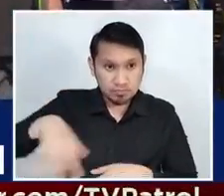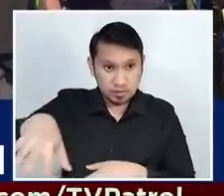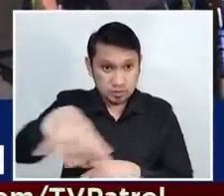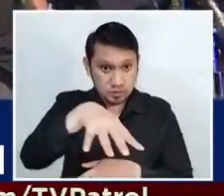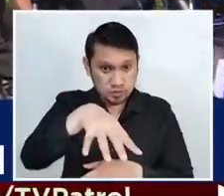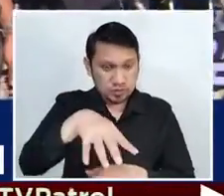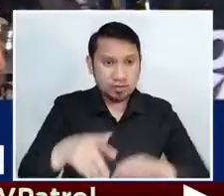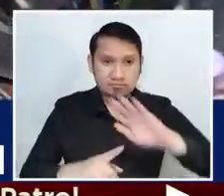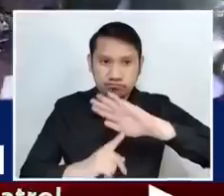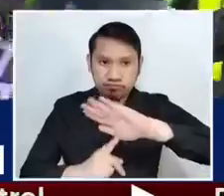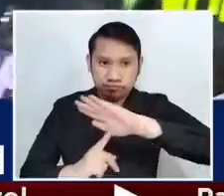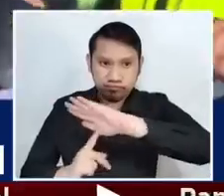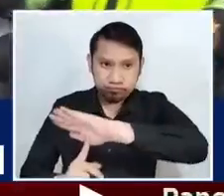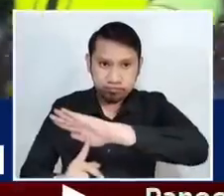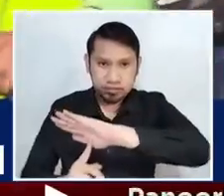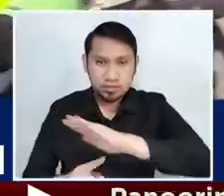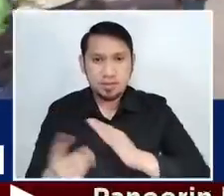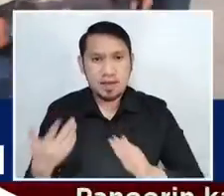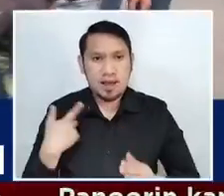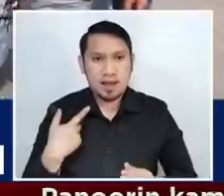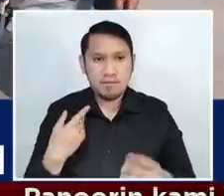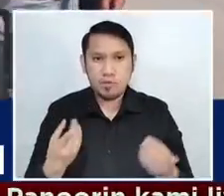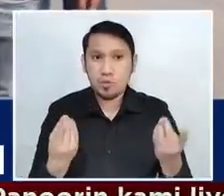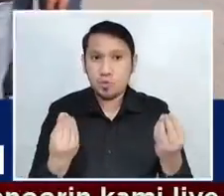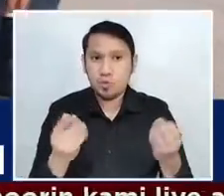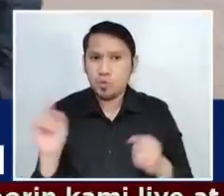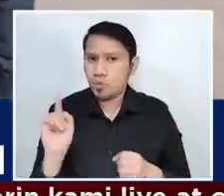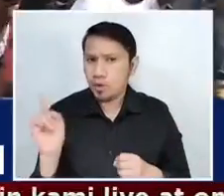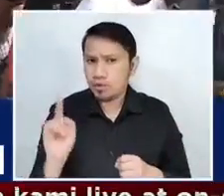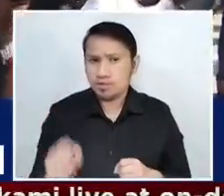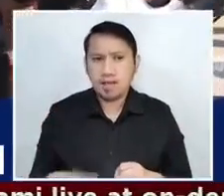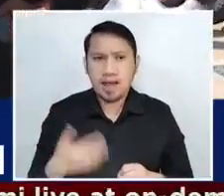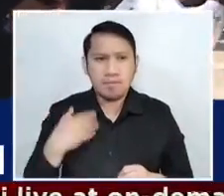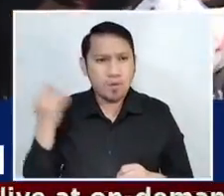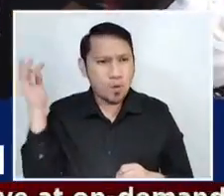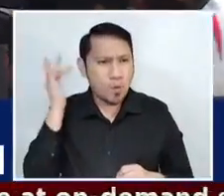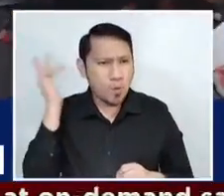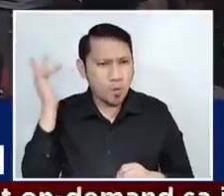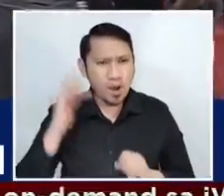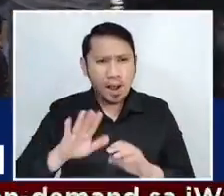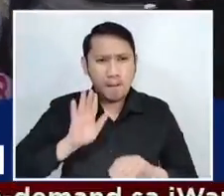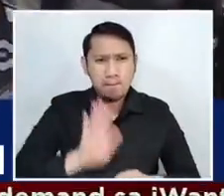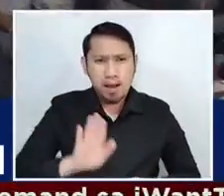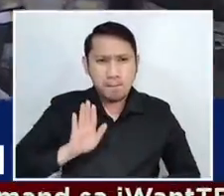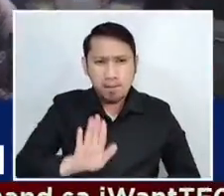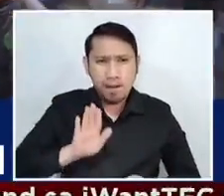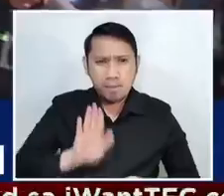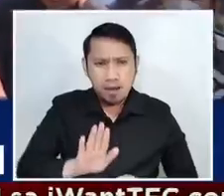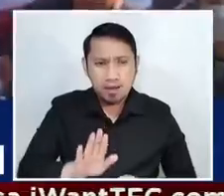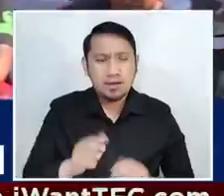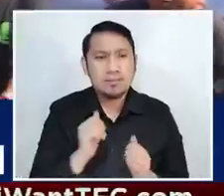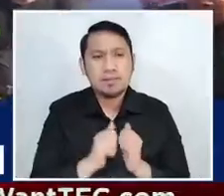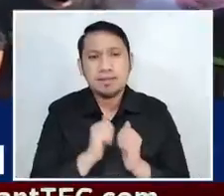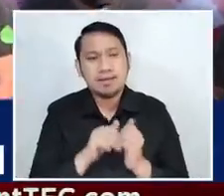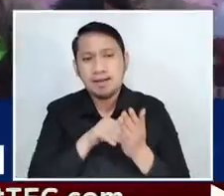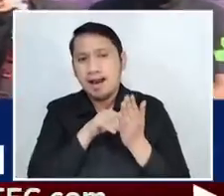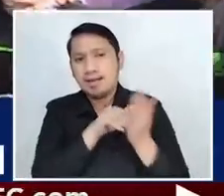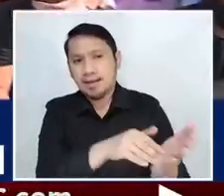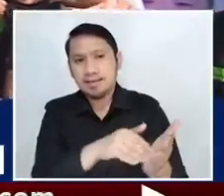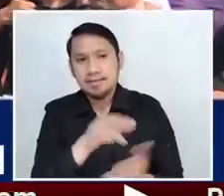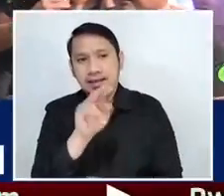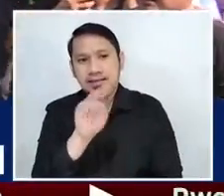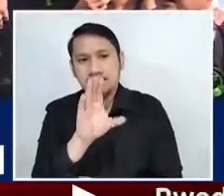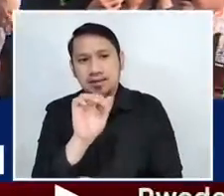at sabay-sabay na bumusina bilang protesta sa nasabing programa. Ayon sa protesters, marami